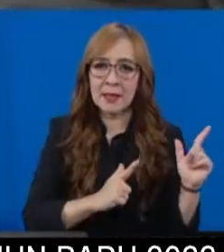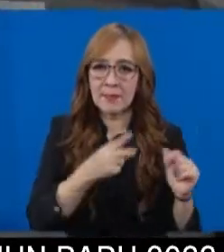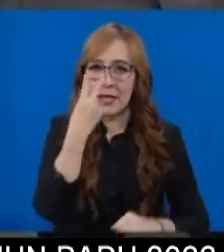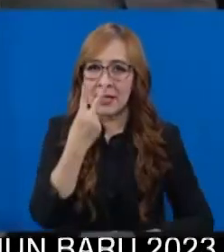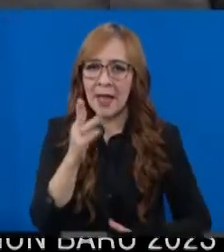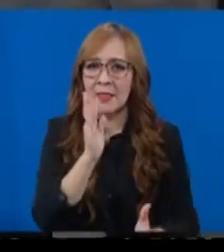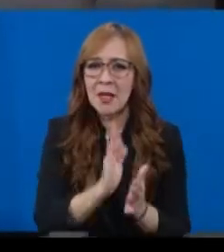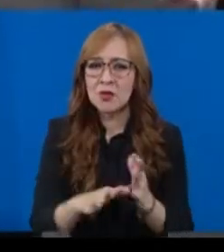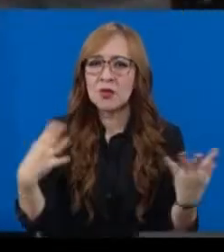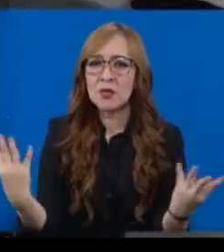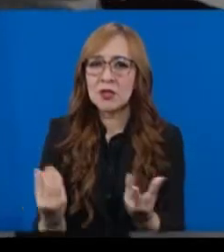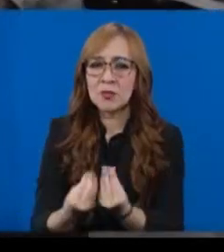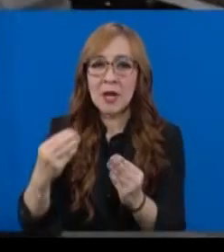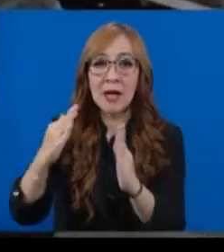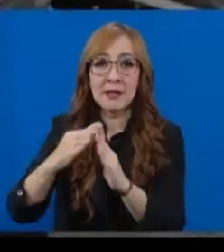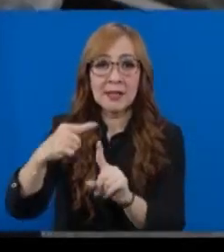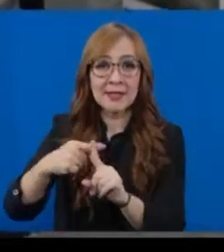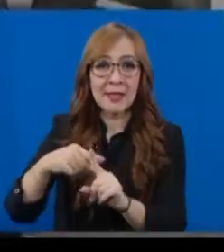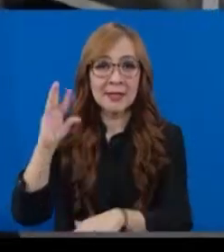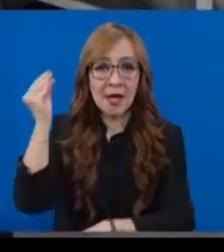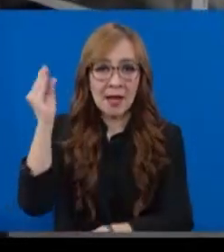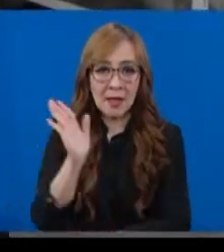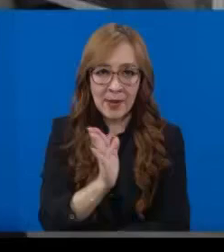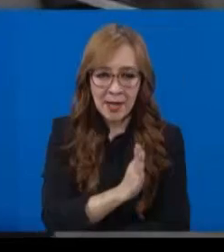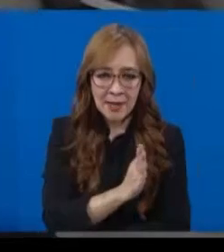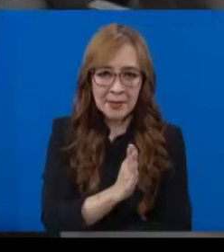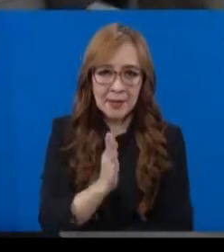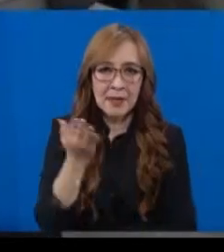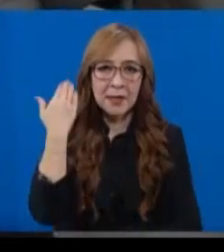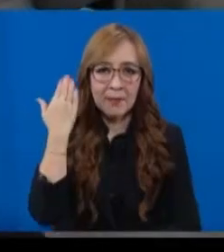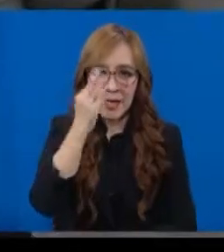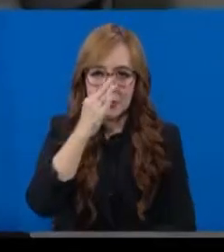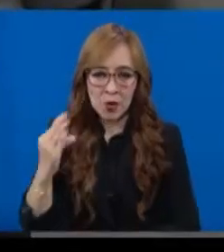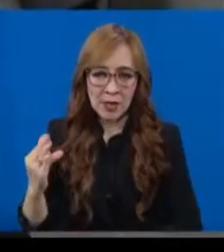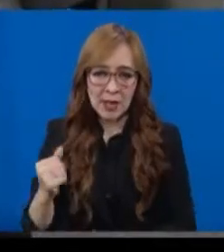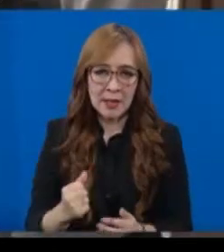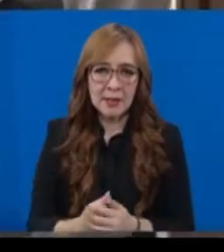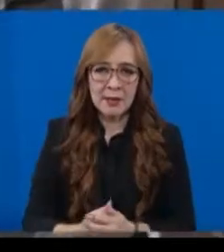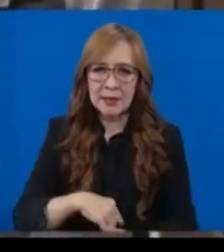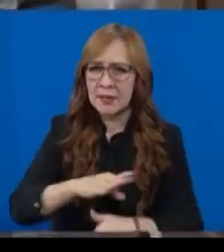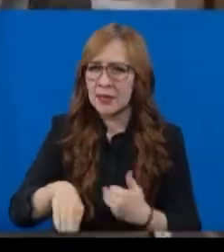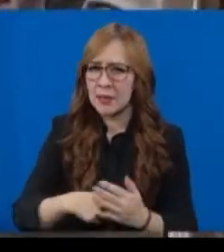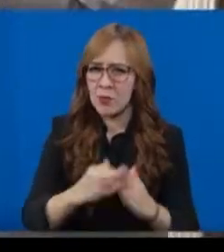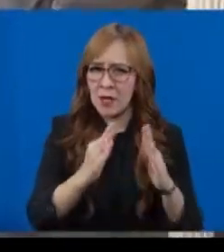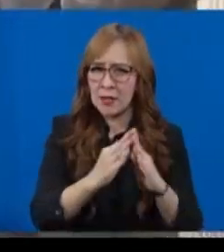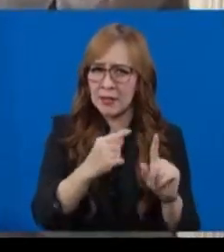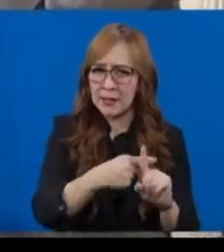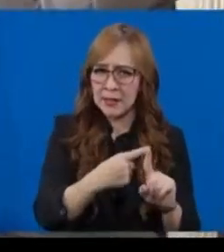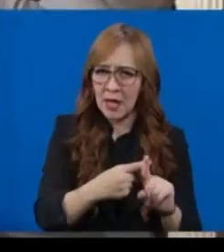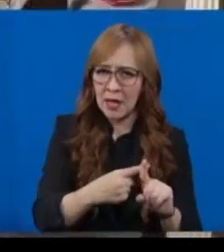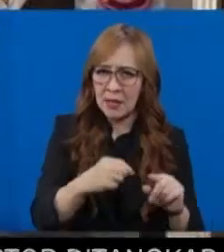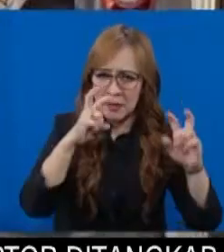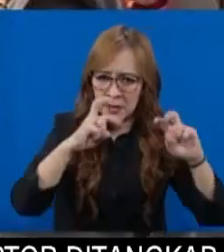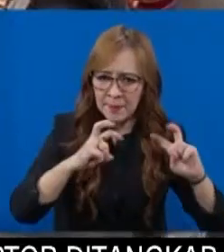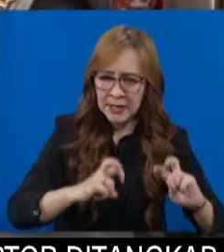Tanjung Duren Grogol Jakarta Barat Rabu sore di setiap gereja yang didatangi petugas pemeriksa setiap pintu masuk dan